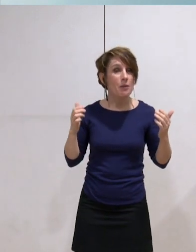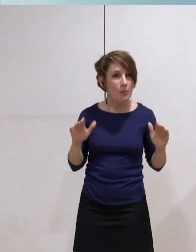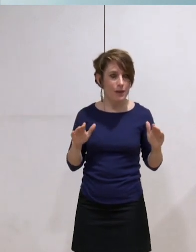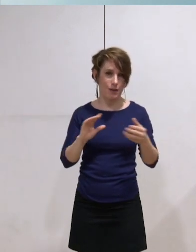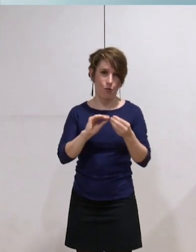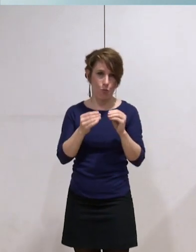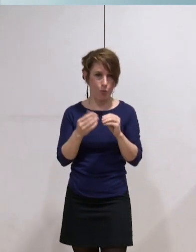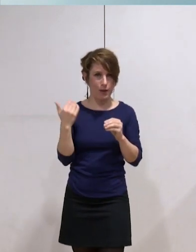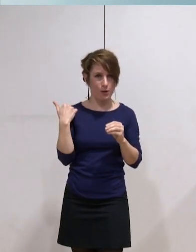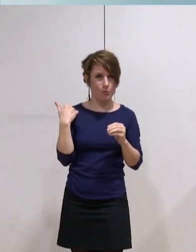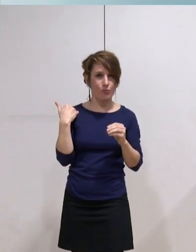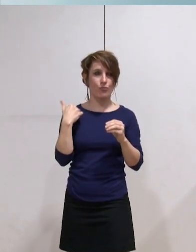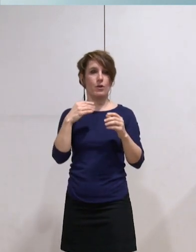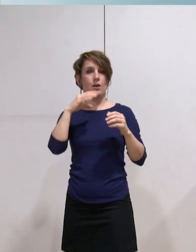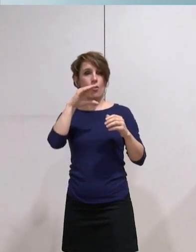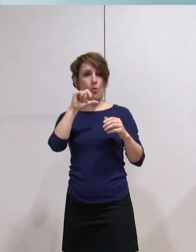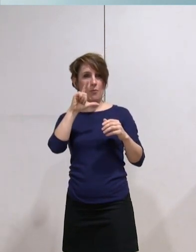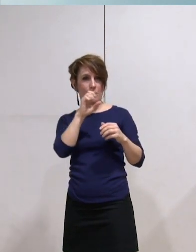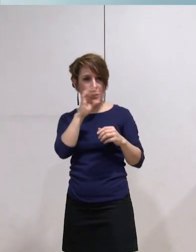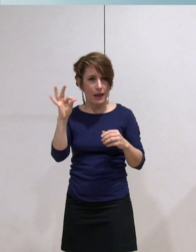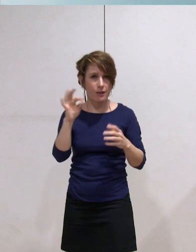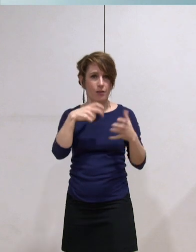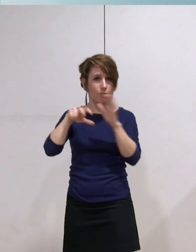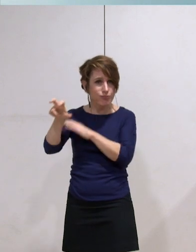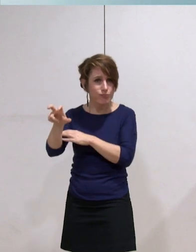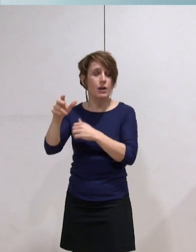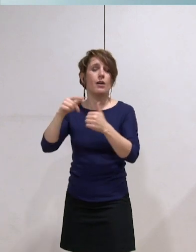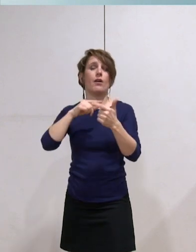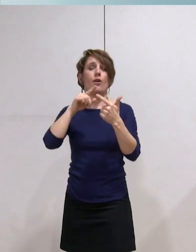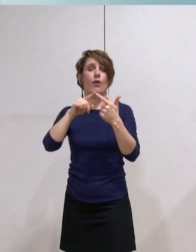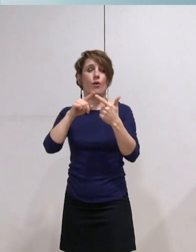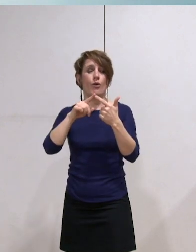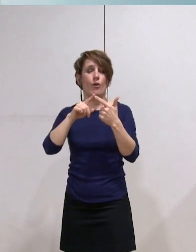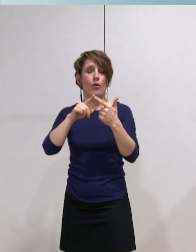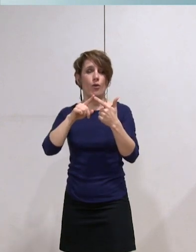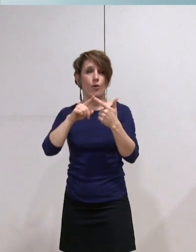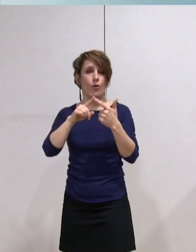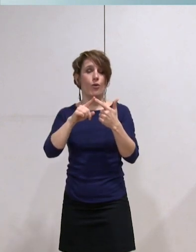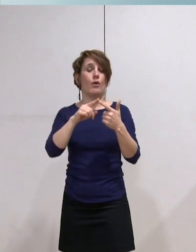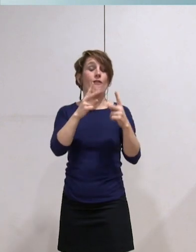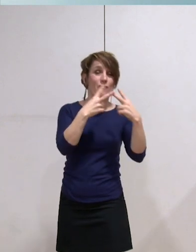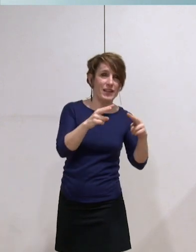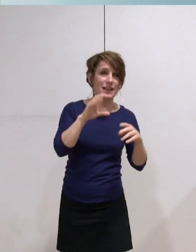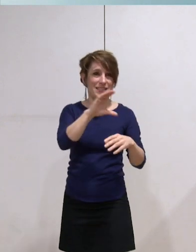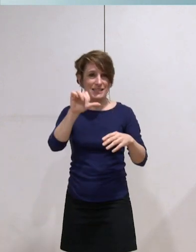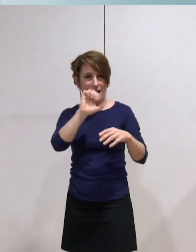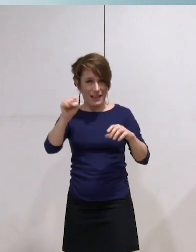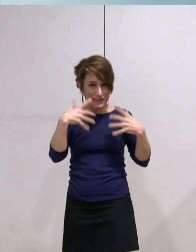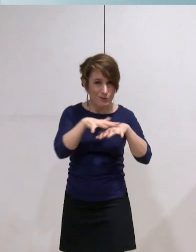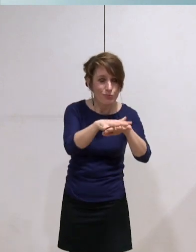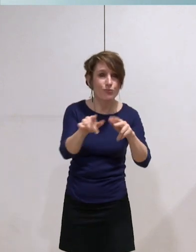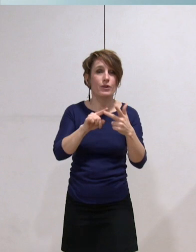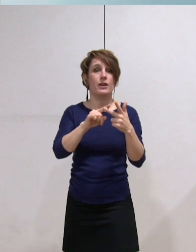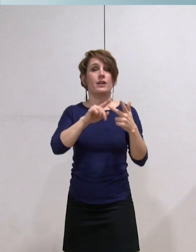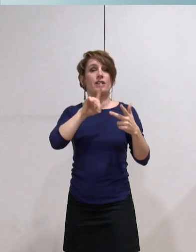d'évaluation des charge transféré à la mutualisation de la ville et du CCS à la dissolution du GIE